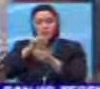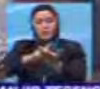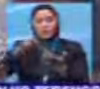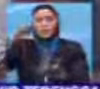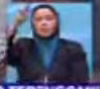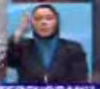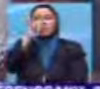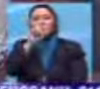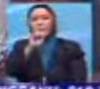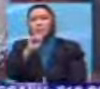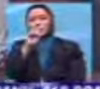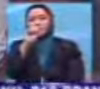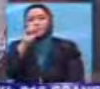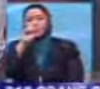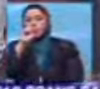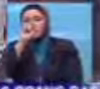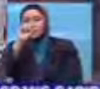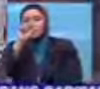Tunku Abdul Rahman, Setapak.